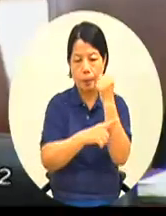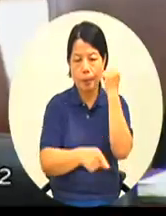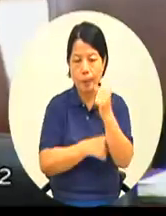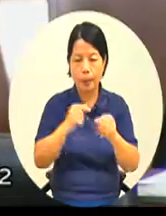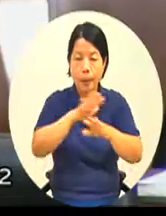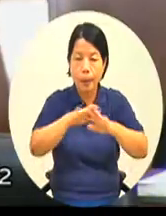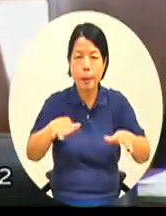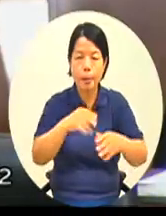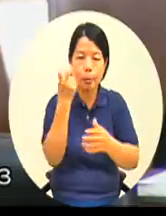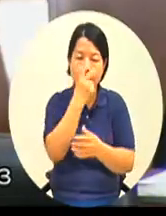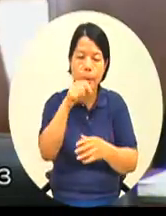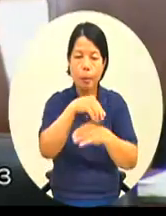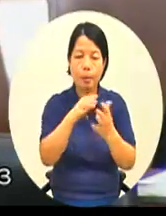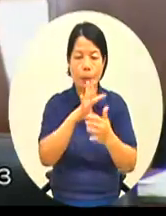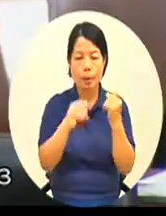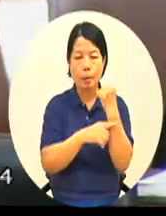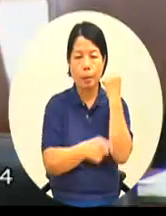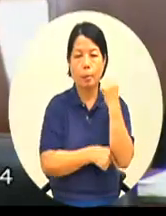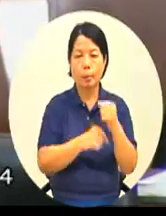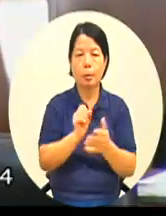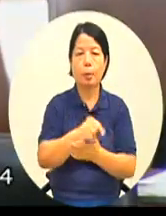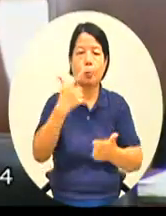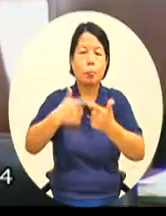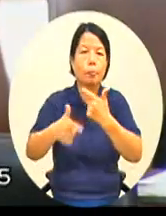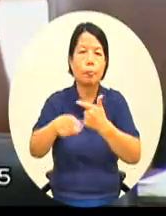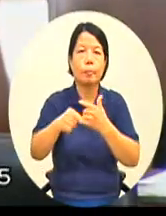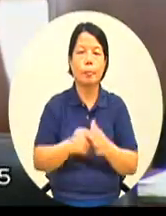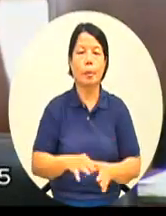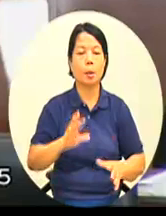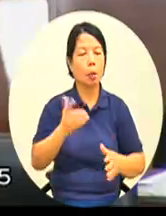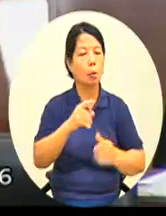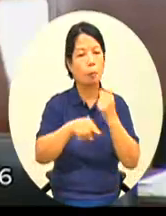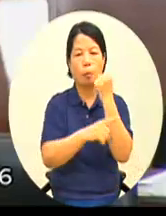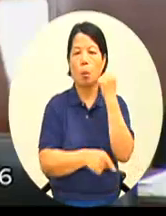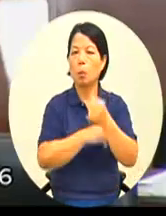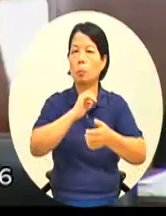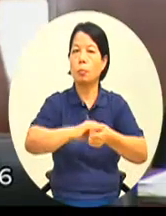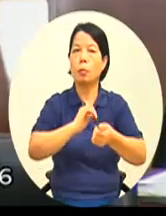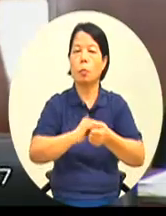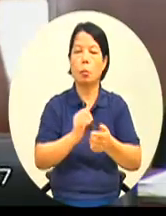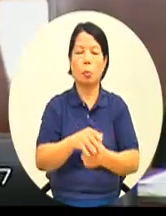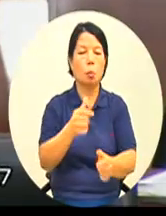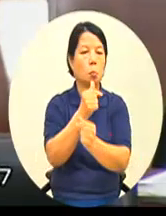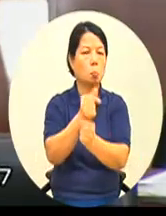么条件不一样的不一致的，可是法令不见得思考周